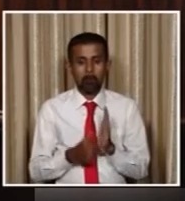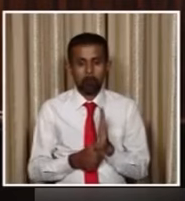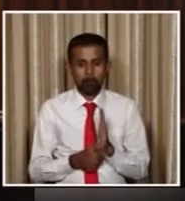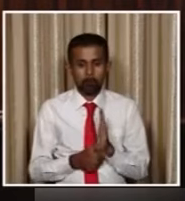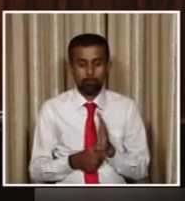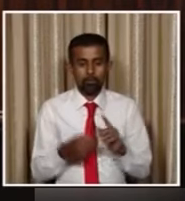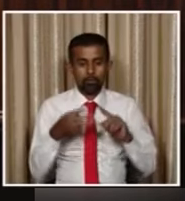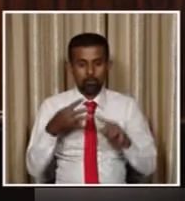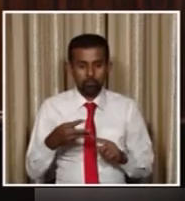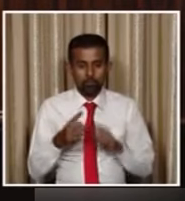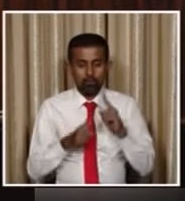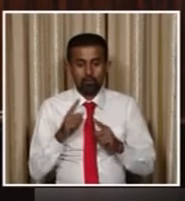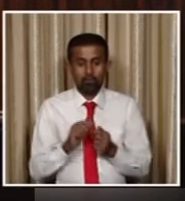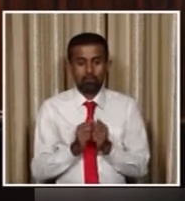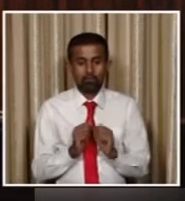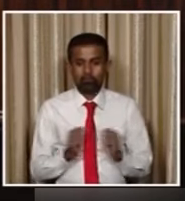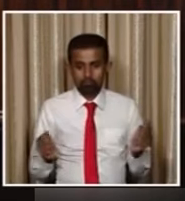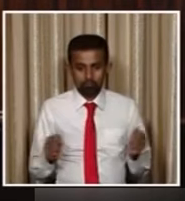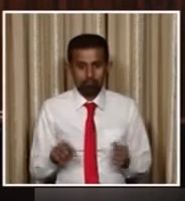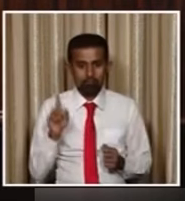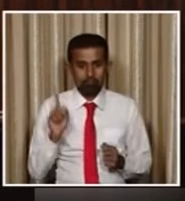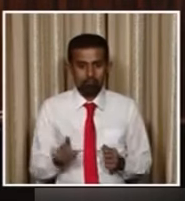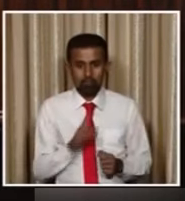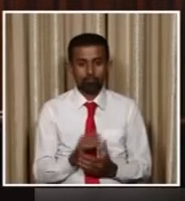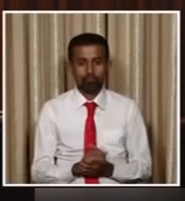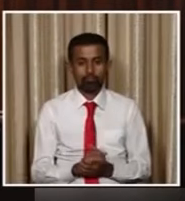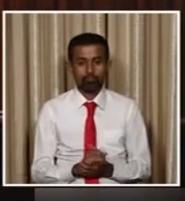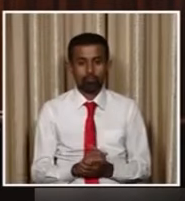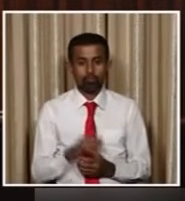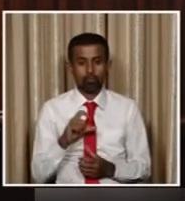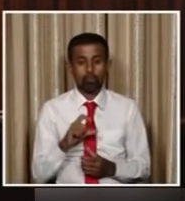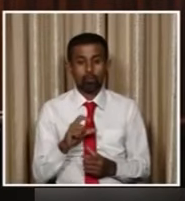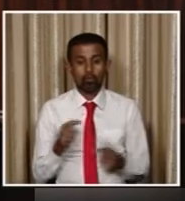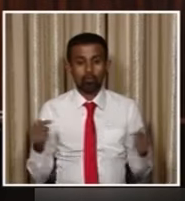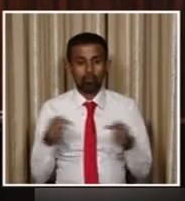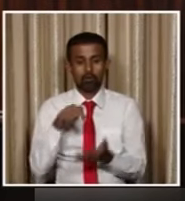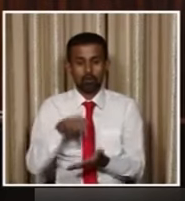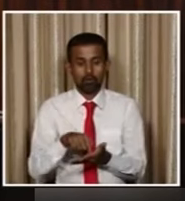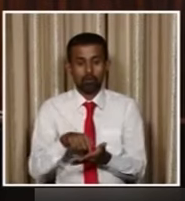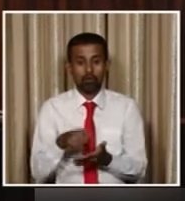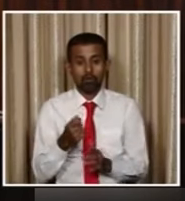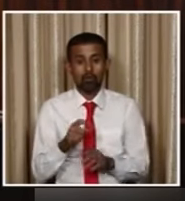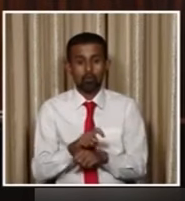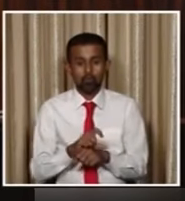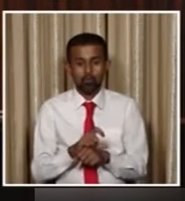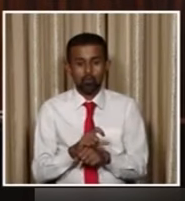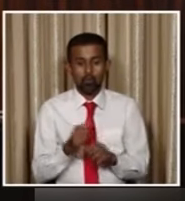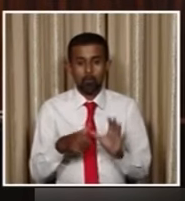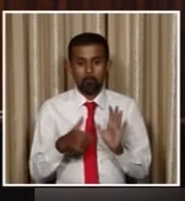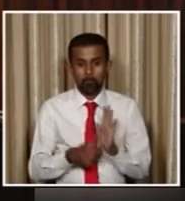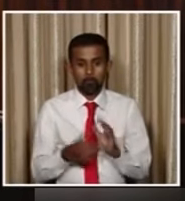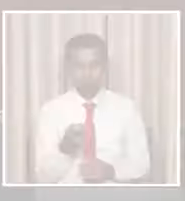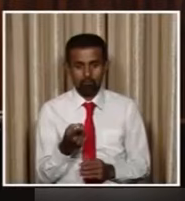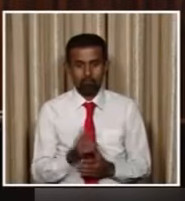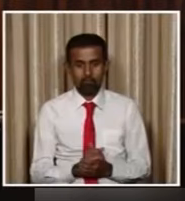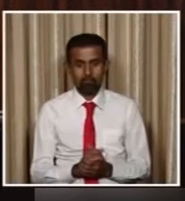කෙටුම්පත තුන්වෙනිවර කියවා සංශෝධන රහිතව සම්මත කරන ලද බව දන්වනු කැමැත්තෙමි. කොළඹ වරාය නගරයේ ආර්ථික කොමිෂන් සභාවේ පනත යටතේ